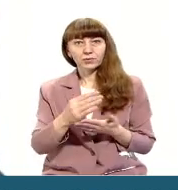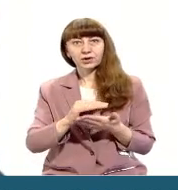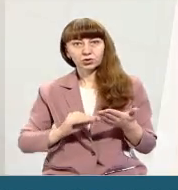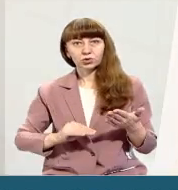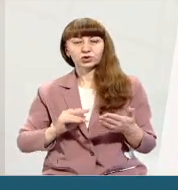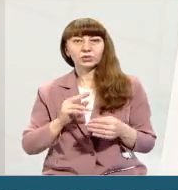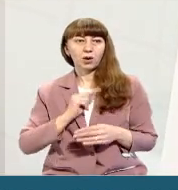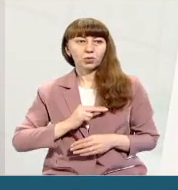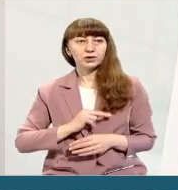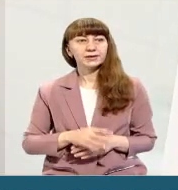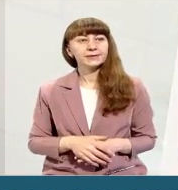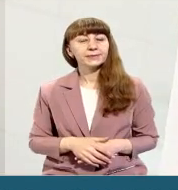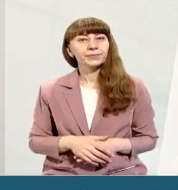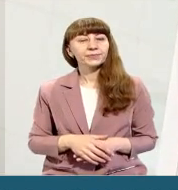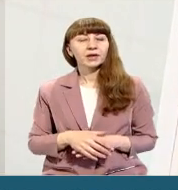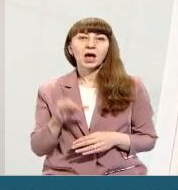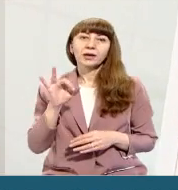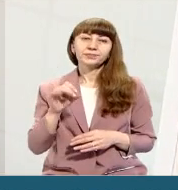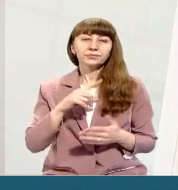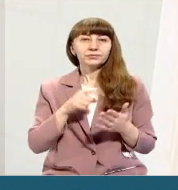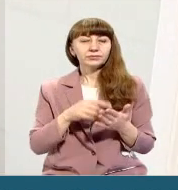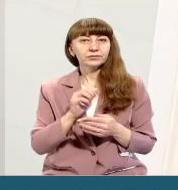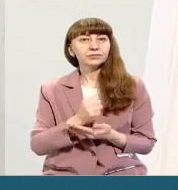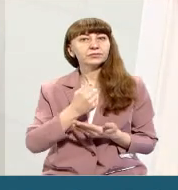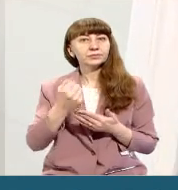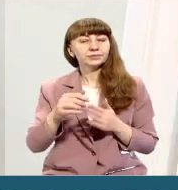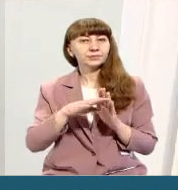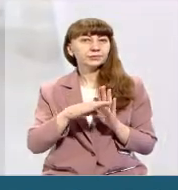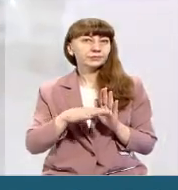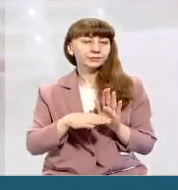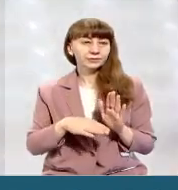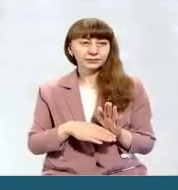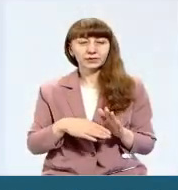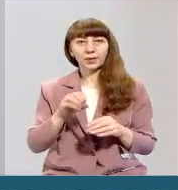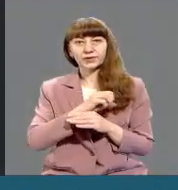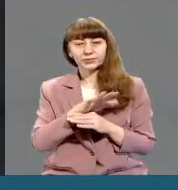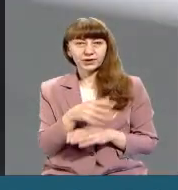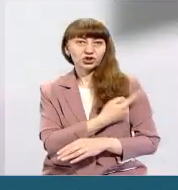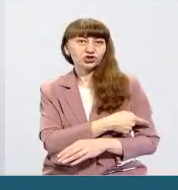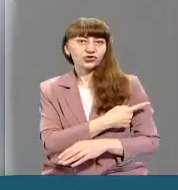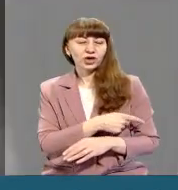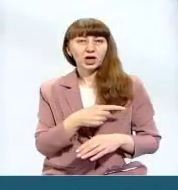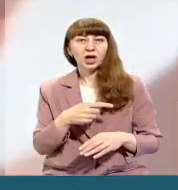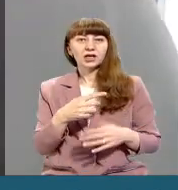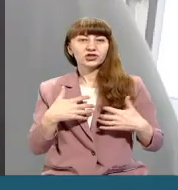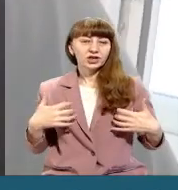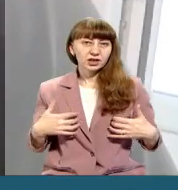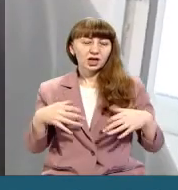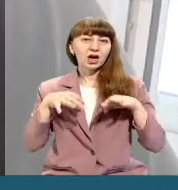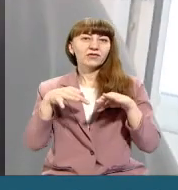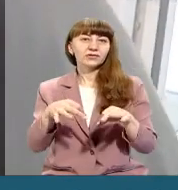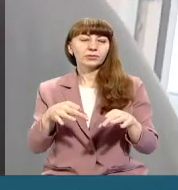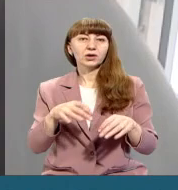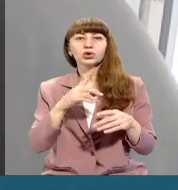уже нанм глава региона ряд поручений к примеру обеспечить автомобилями ветеринаров которые вынуждены добираться до